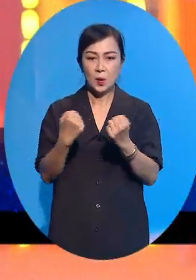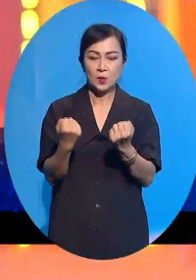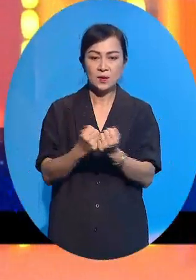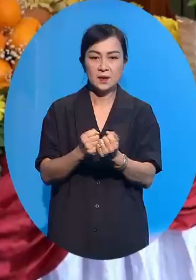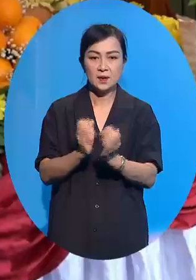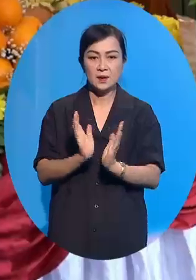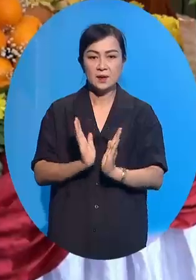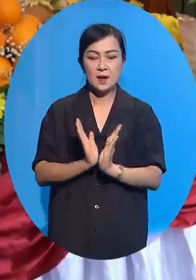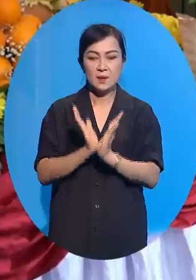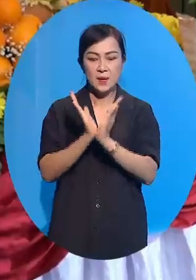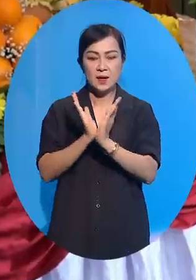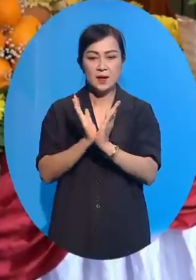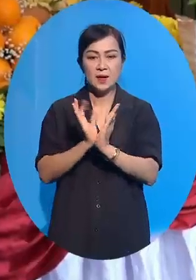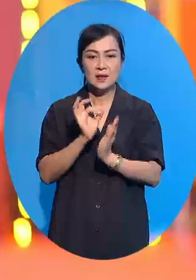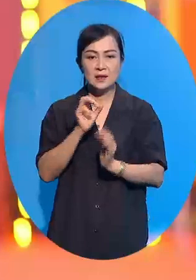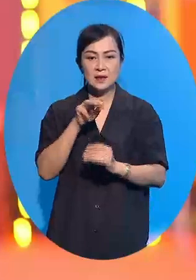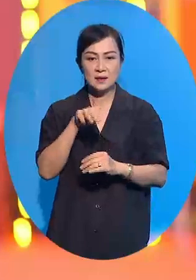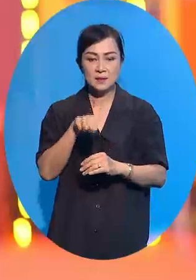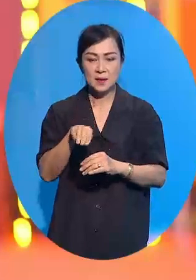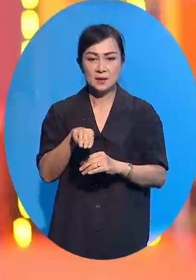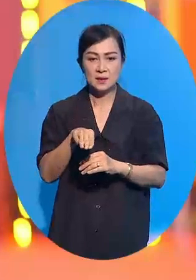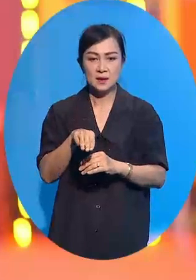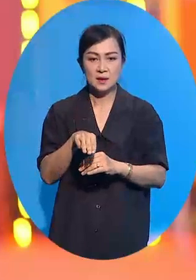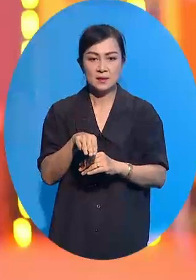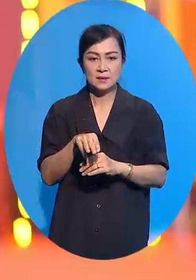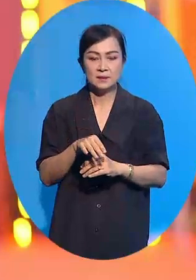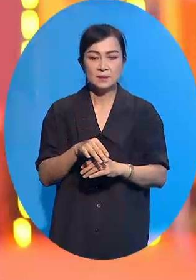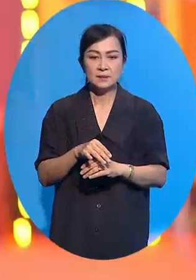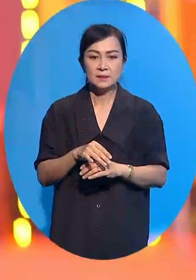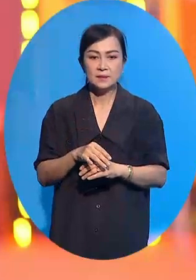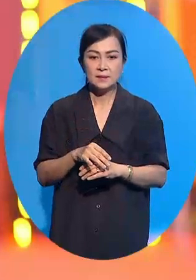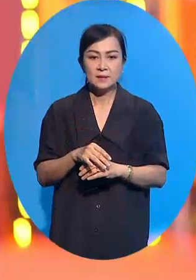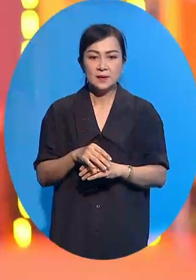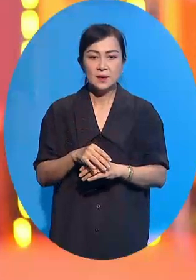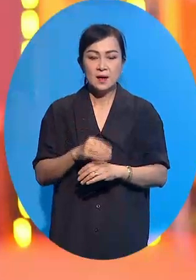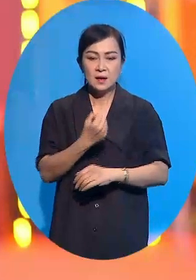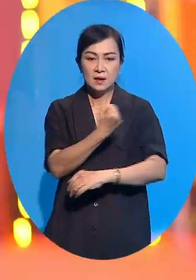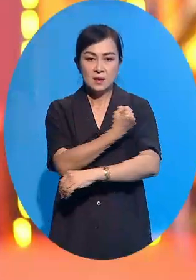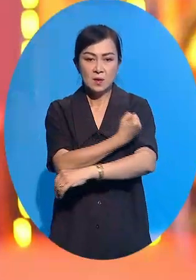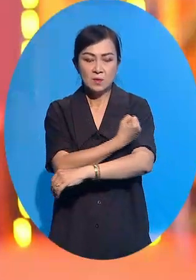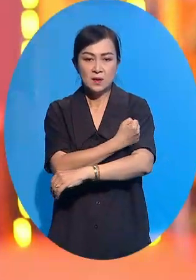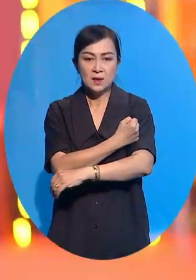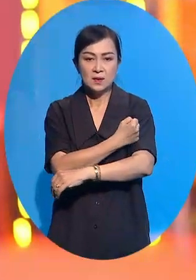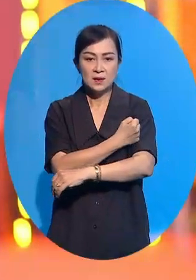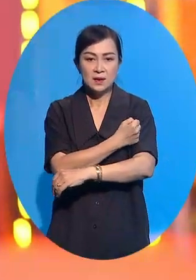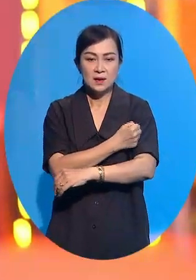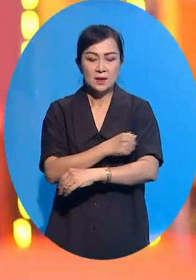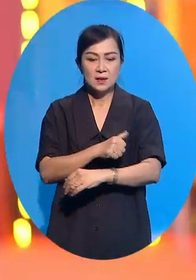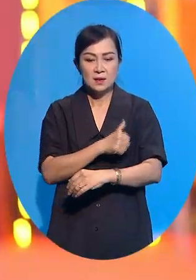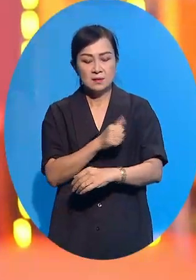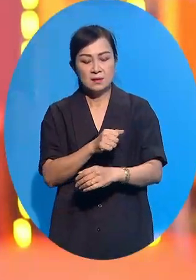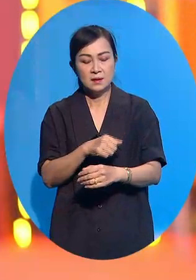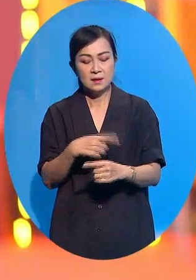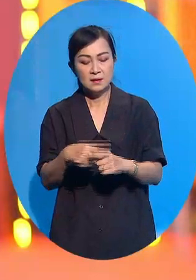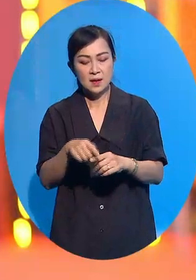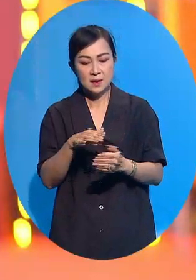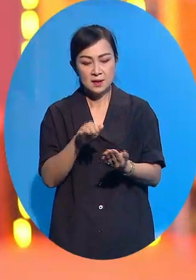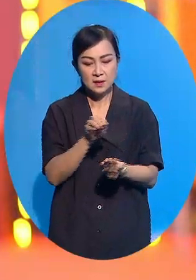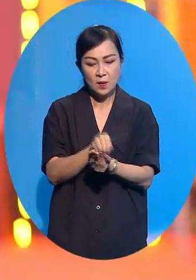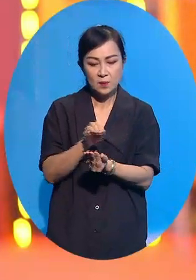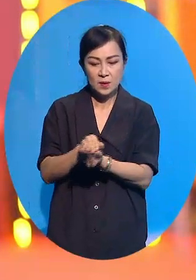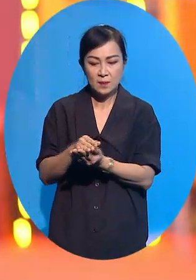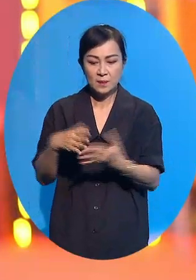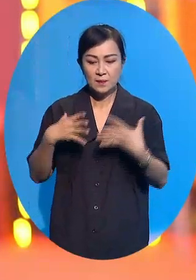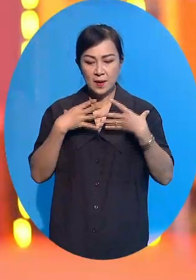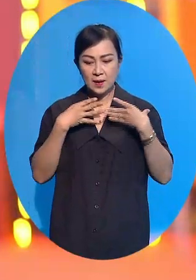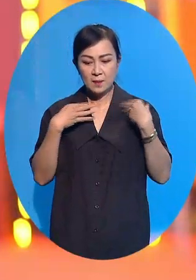lễ nhân Tiết Thanh Minh hồi hướng công đức các hương linh an táng ở đây, cũng như các hương linh